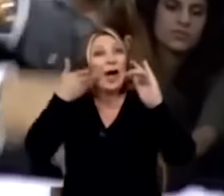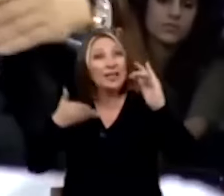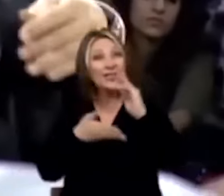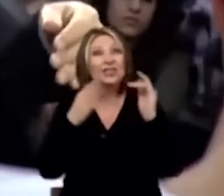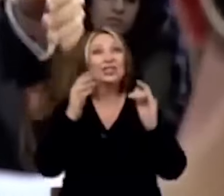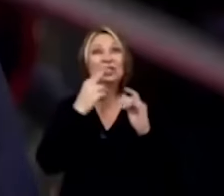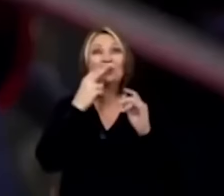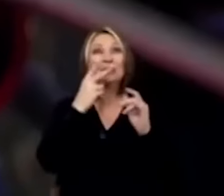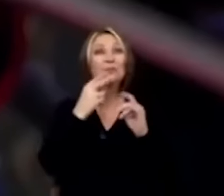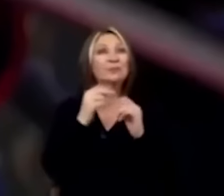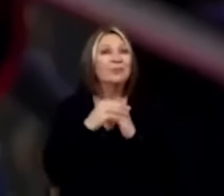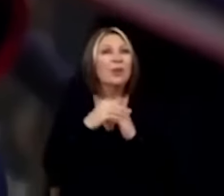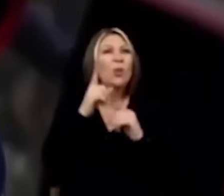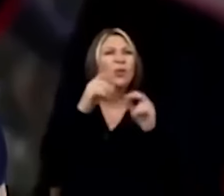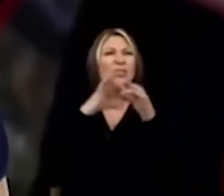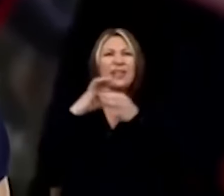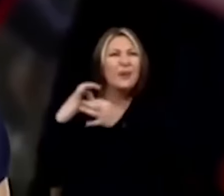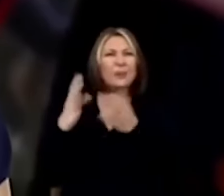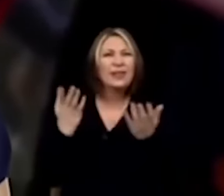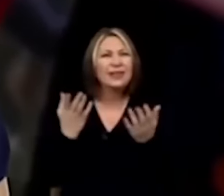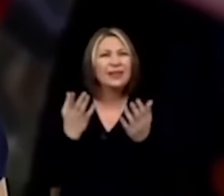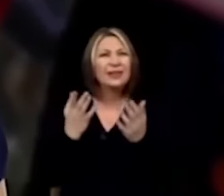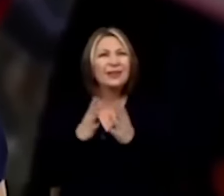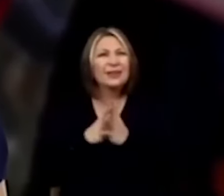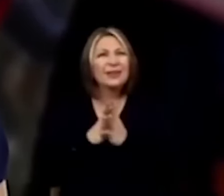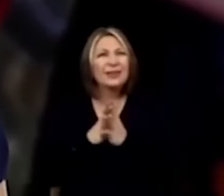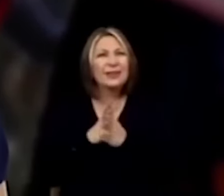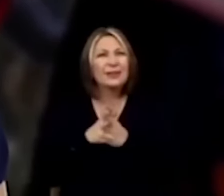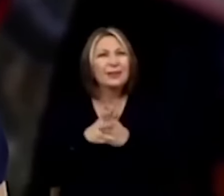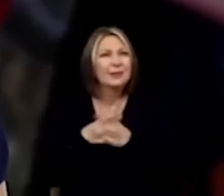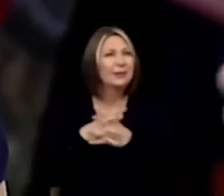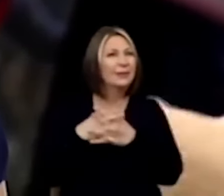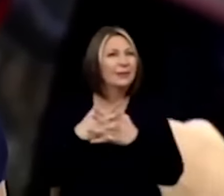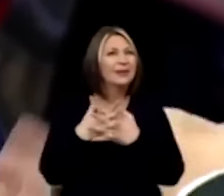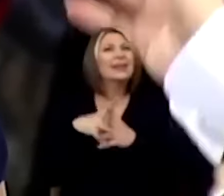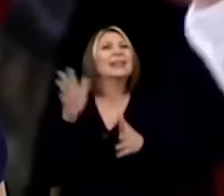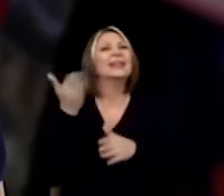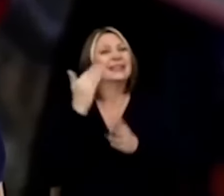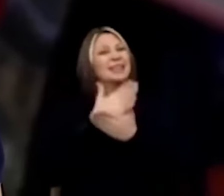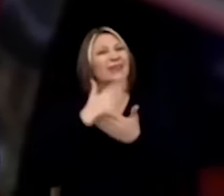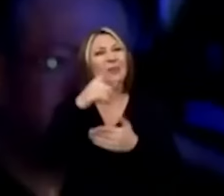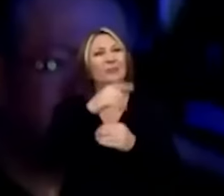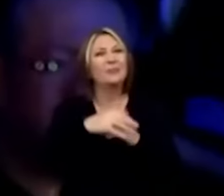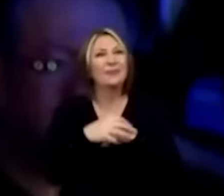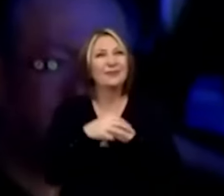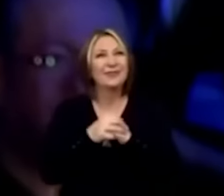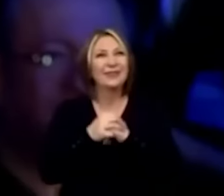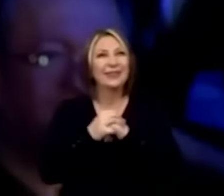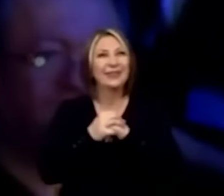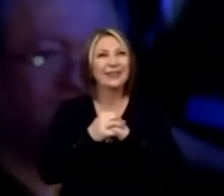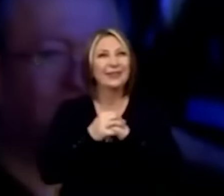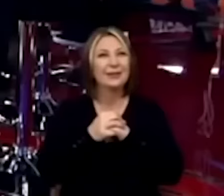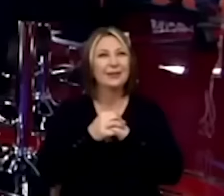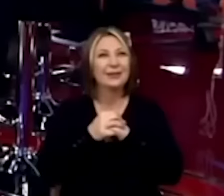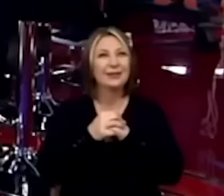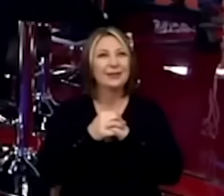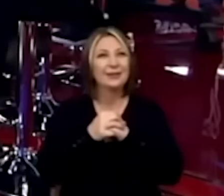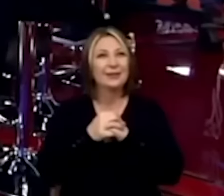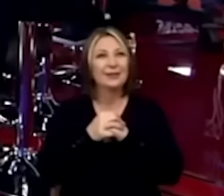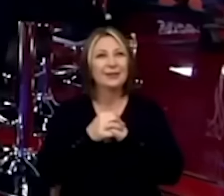başladı. Neydi Reyhan onun devamı? Neyse devam. Niye çağırırım yani?